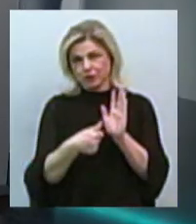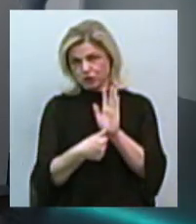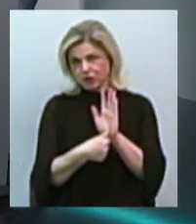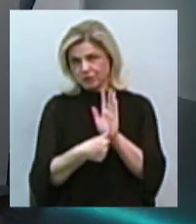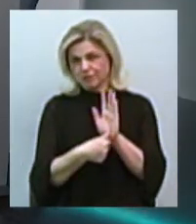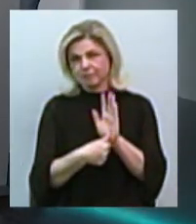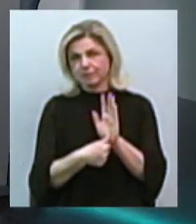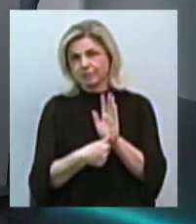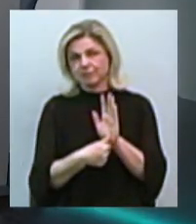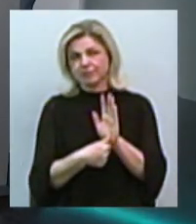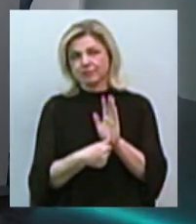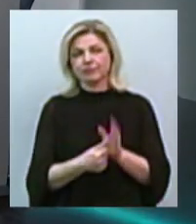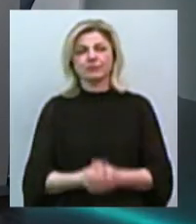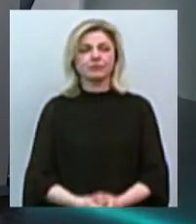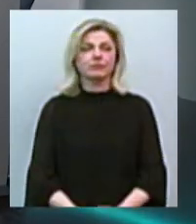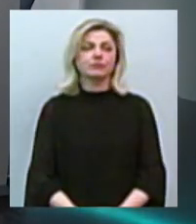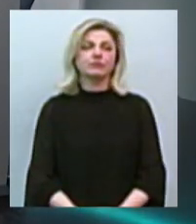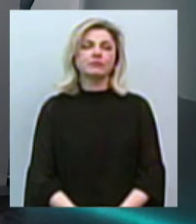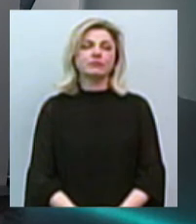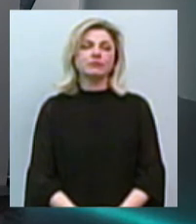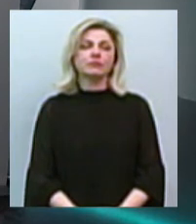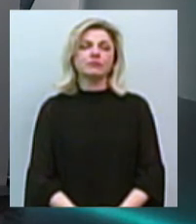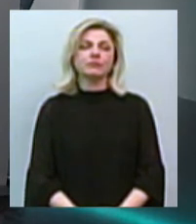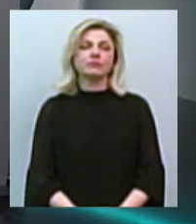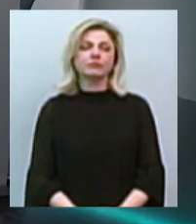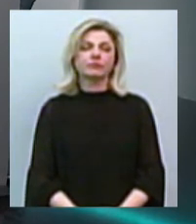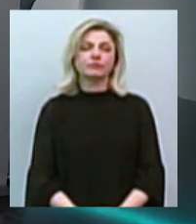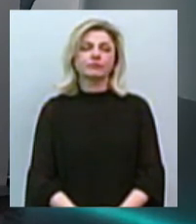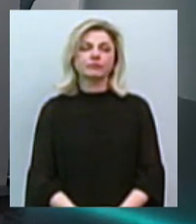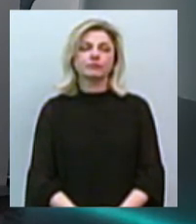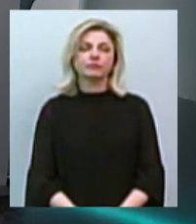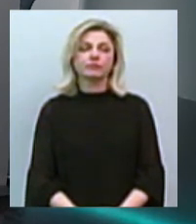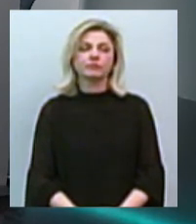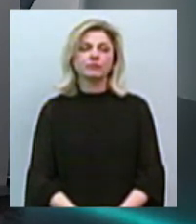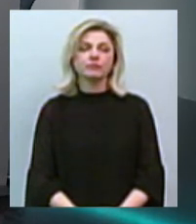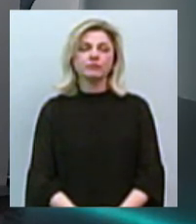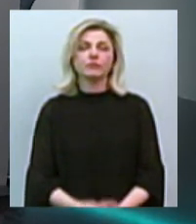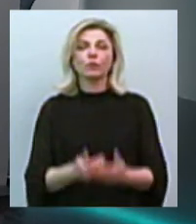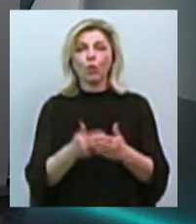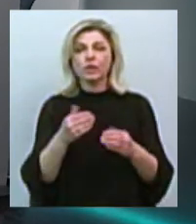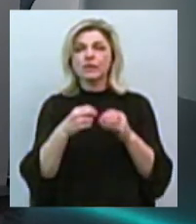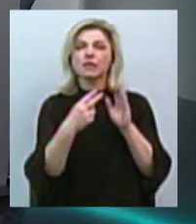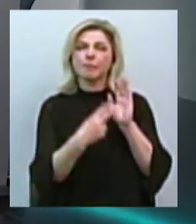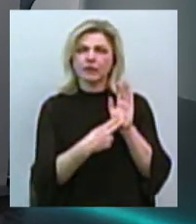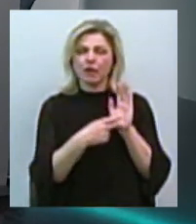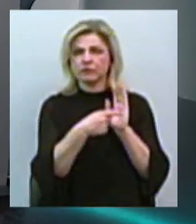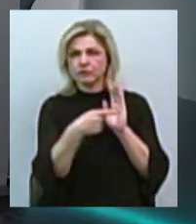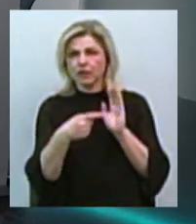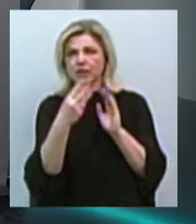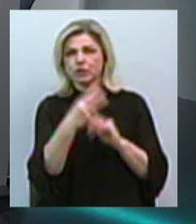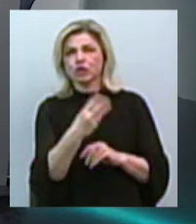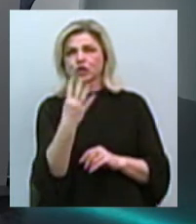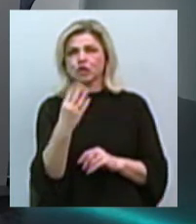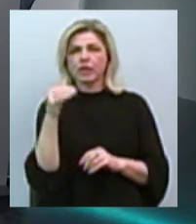36,6. Заметьте, это вы сказали. Я бачив, чув, не пам'ятаю. Від 17 до 34 тисяч